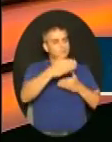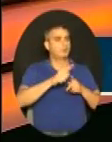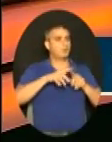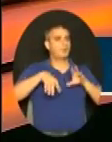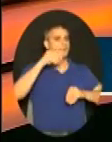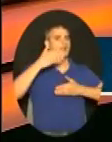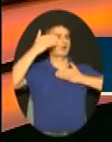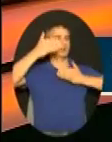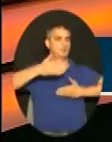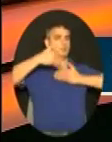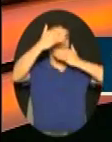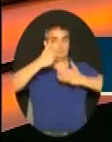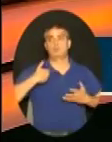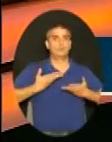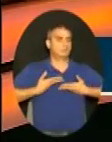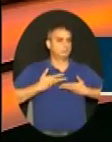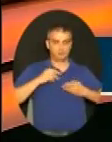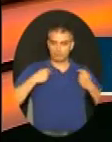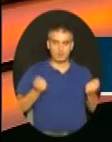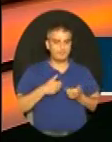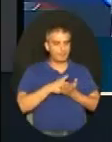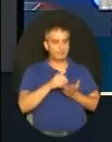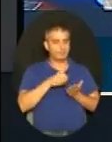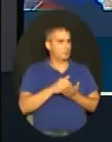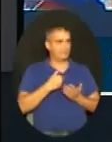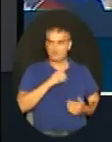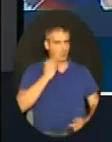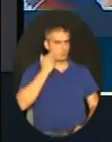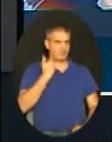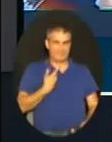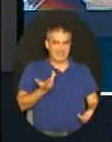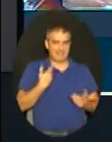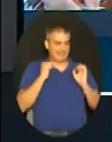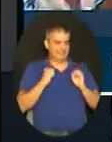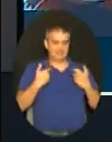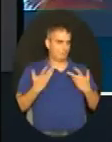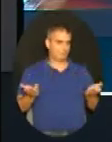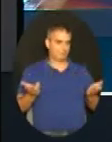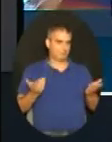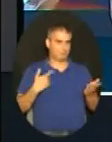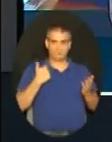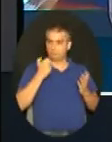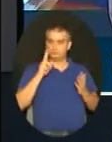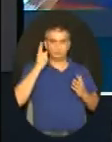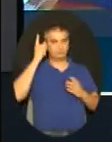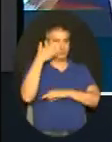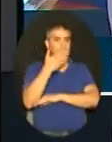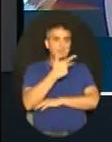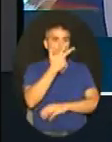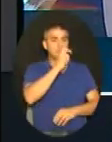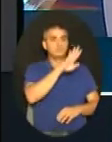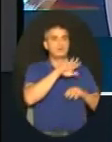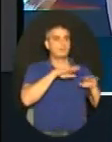אחת גדולה. אנחנו אימצנו את זה, יש לנו קמפיין מתמשך, אבל אנחנו לא אמריקאים, אין לנו יציבות, אצלנו זה, את יודעת, 68 שנות מדינה,